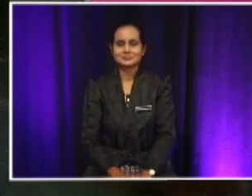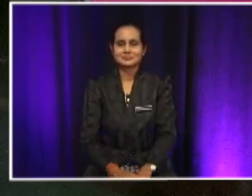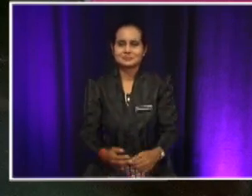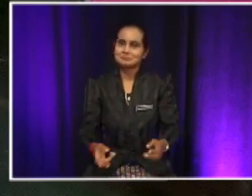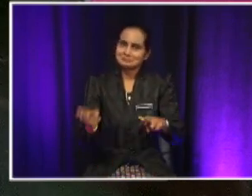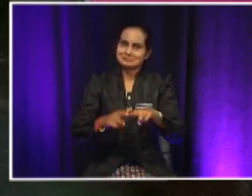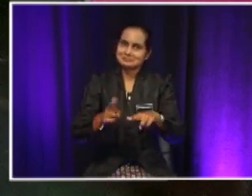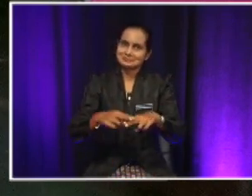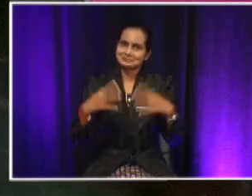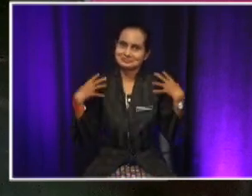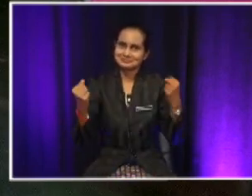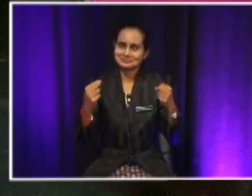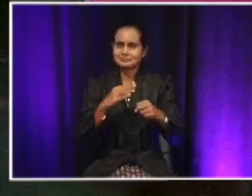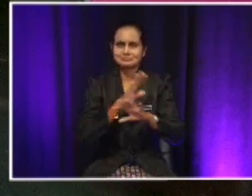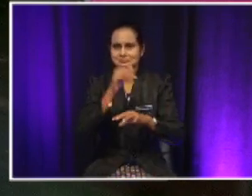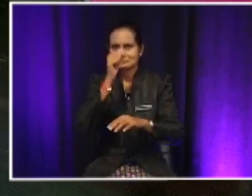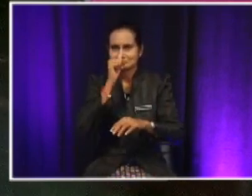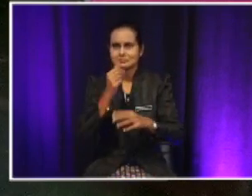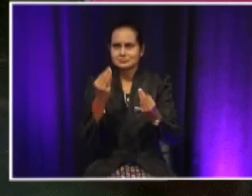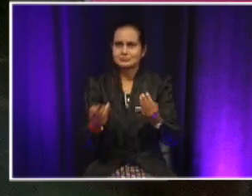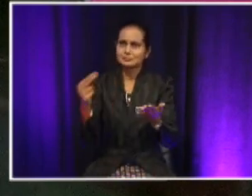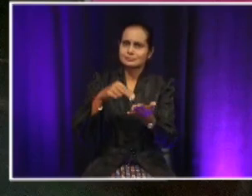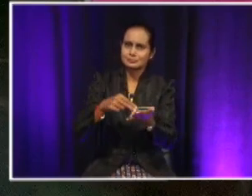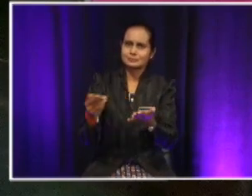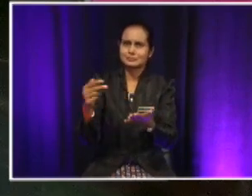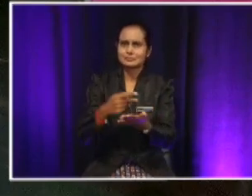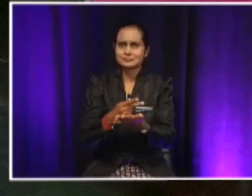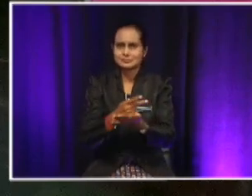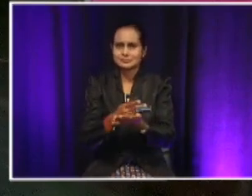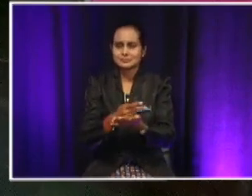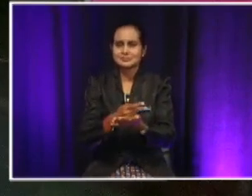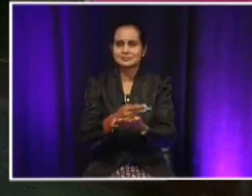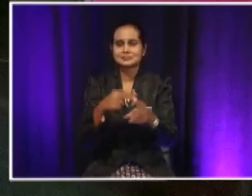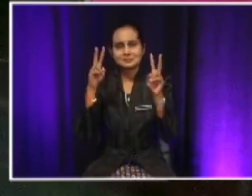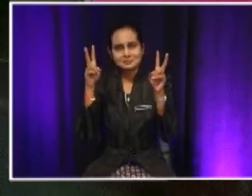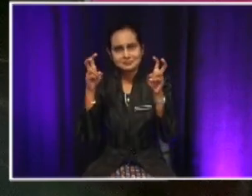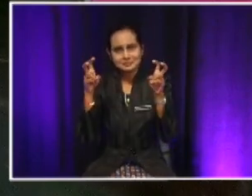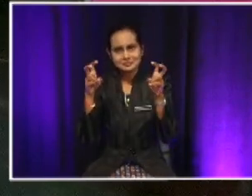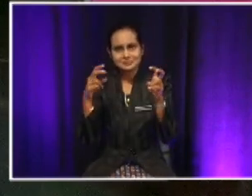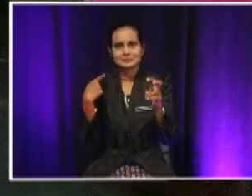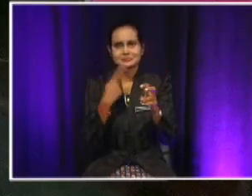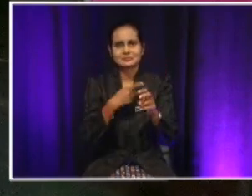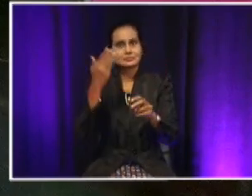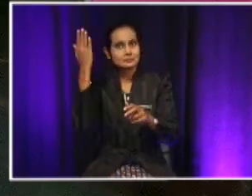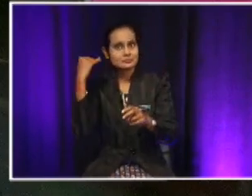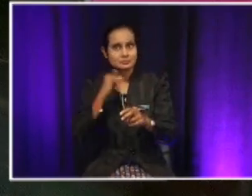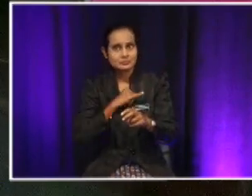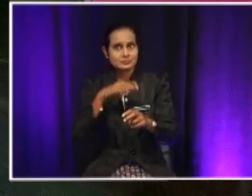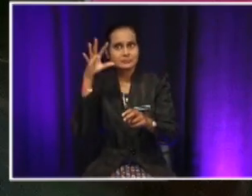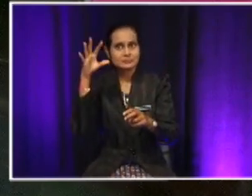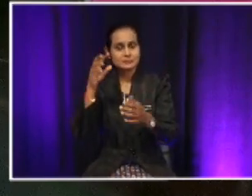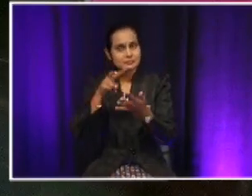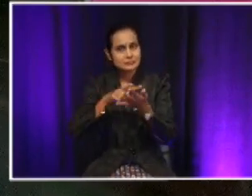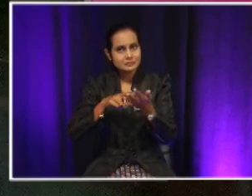sihat dan juga tak sabar-sabar hari ini nak mengulang kaji mata pelajaran kita. Sebab saya dulu ambil pengajian kejuruteraan elektrik